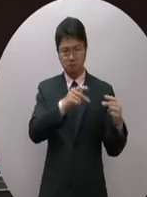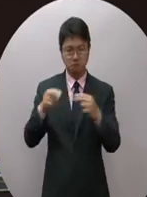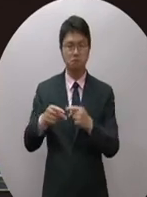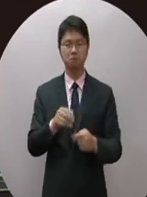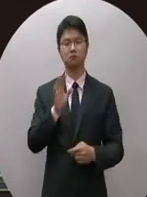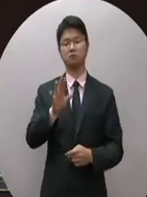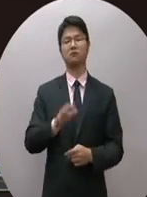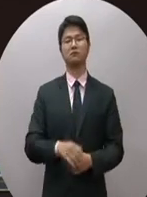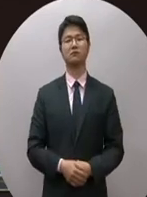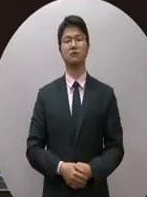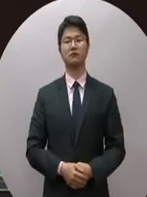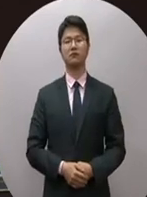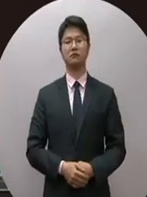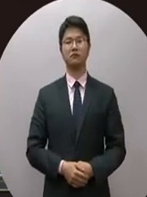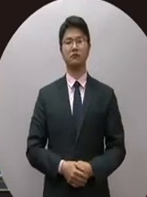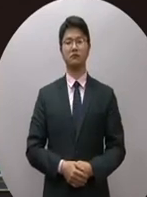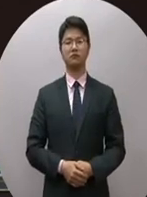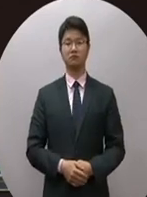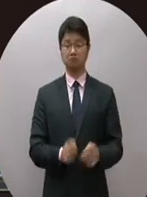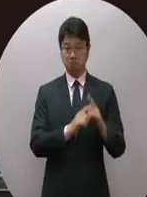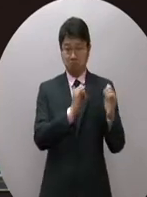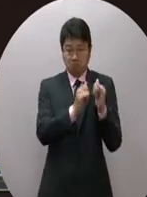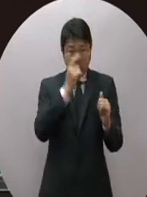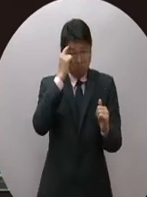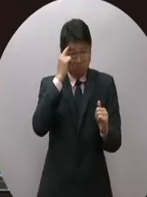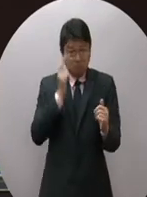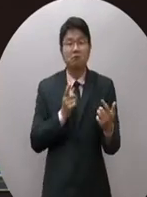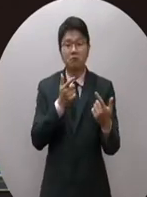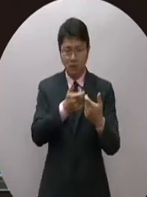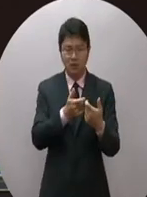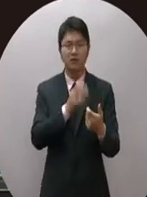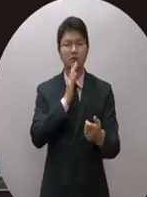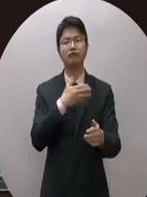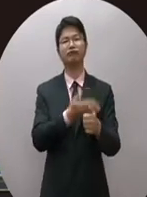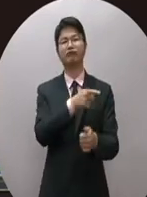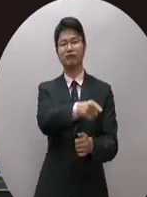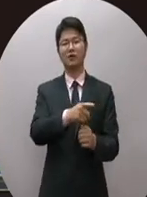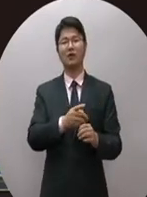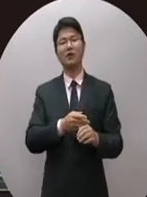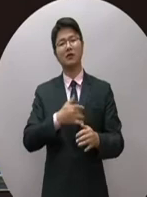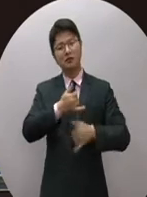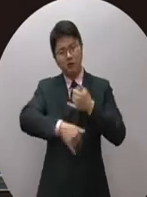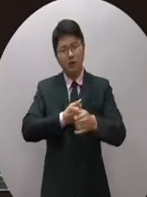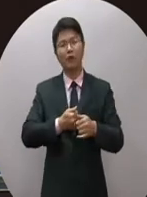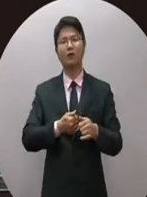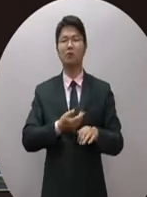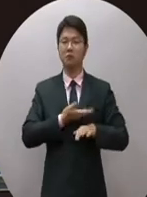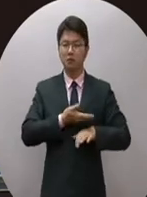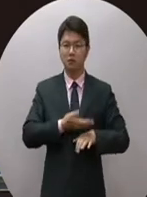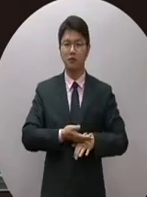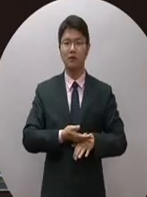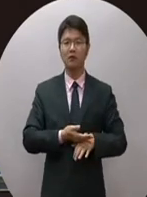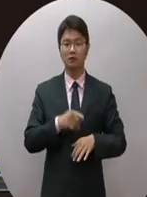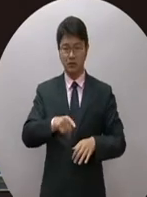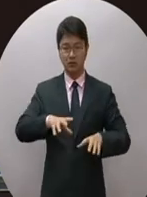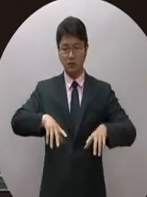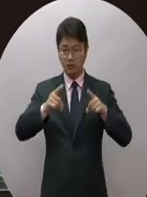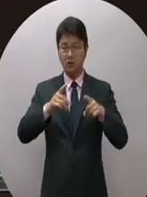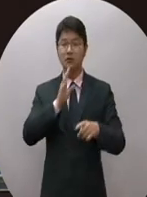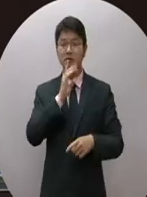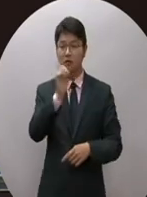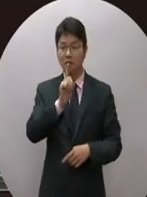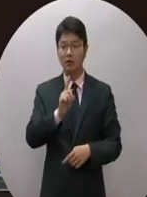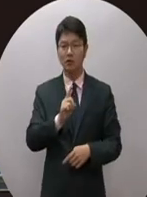整。如何接地气，就是要让民众安心生活。安心生活的第一点，我们是扫